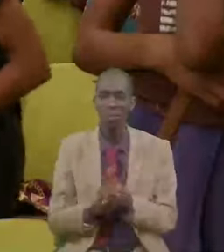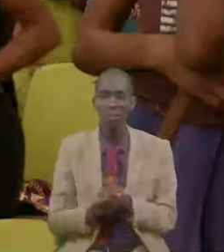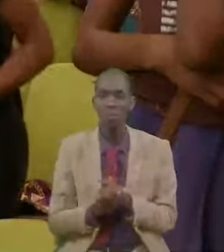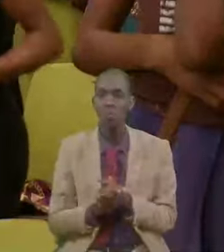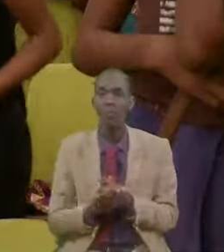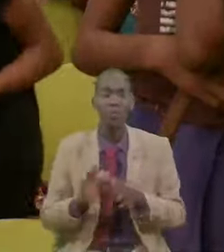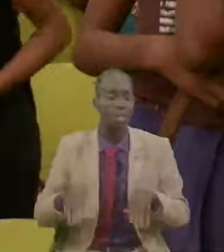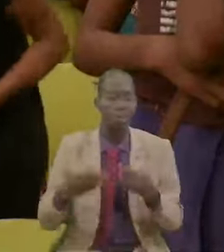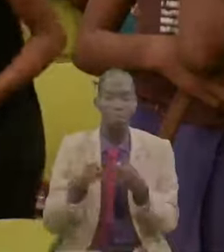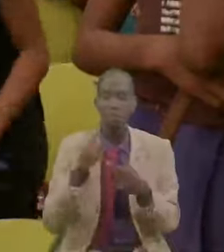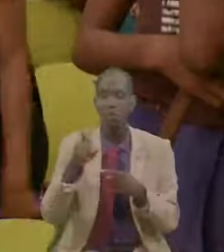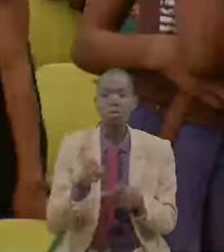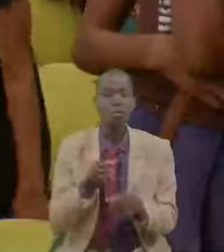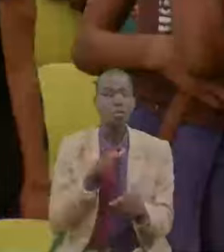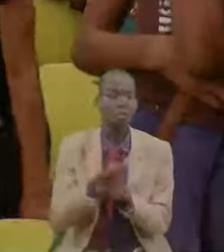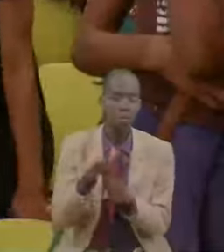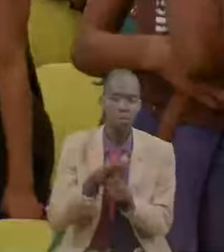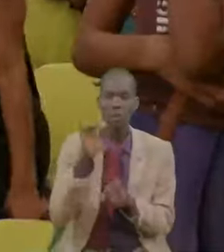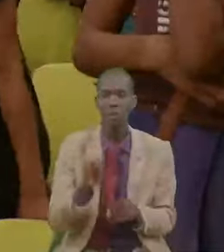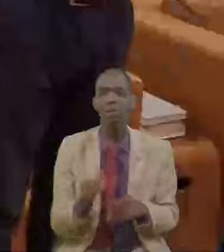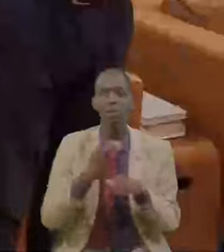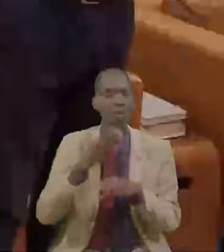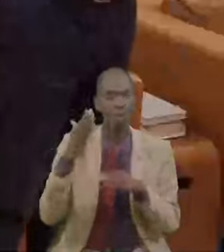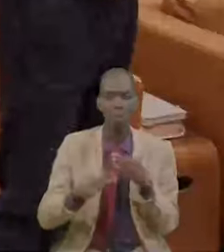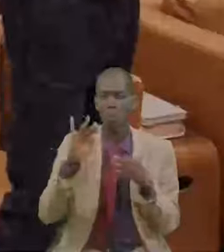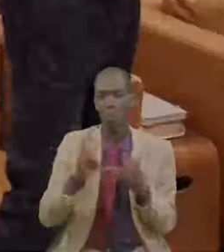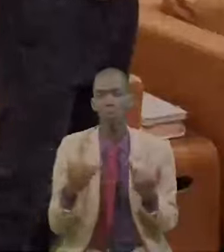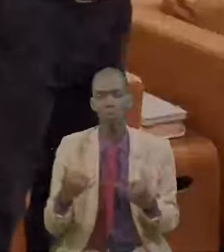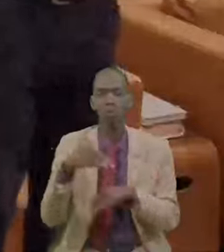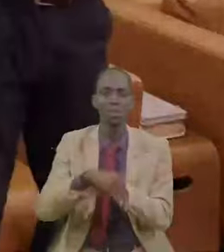Cela vous est suffisamment accordé. Complètement ce soir.